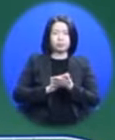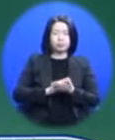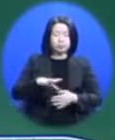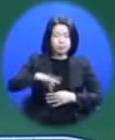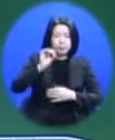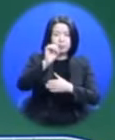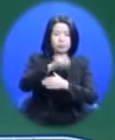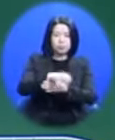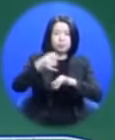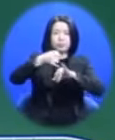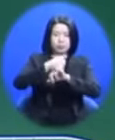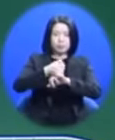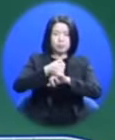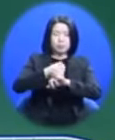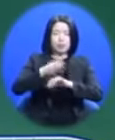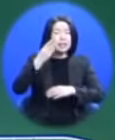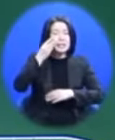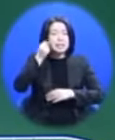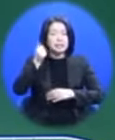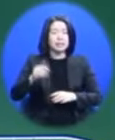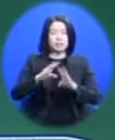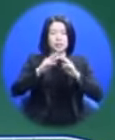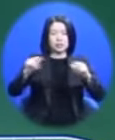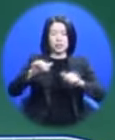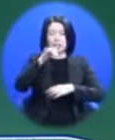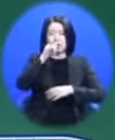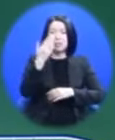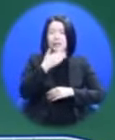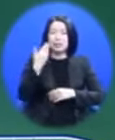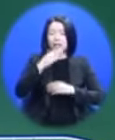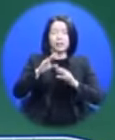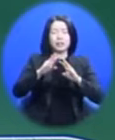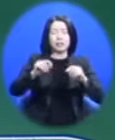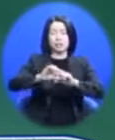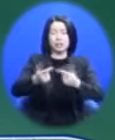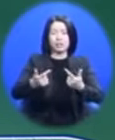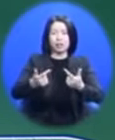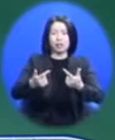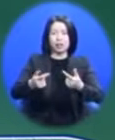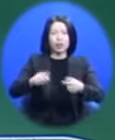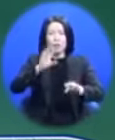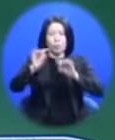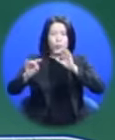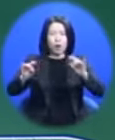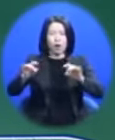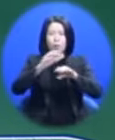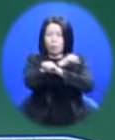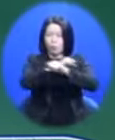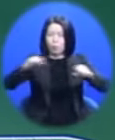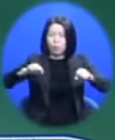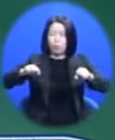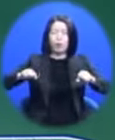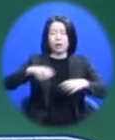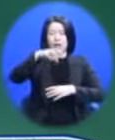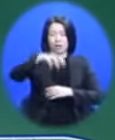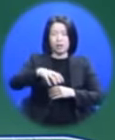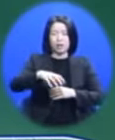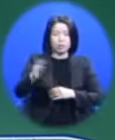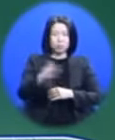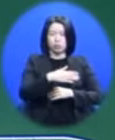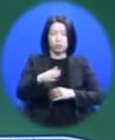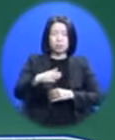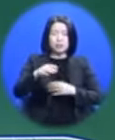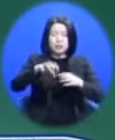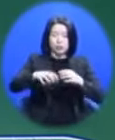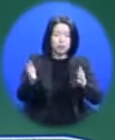첫 열매의 약속은 기름진 땅에 있는 가나안이 아니라 척박하고 황량한 광야에서부터